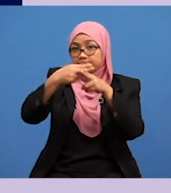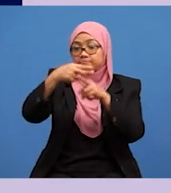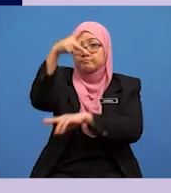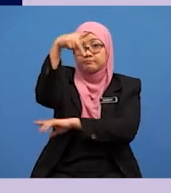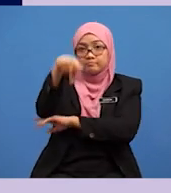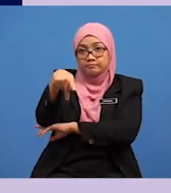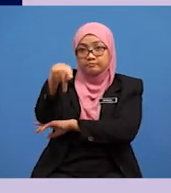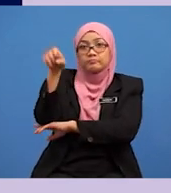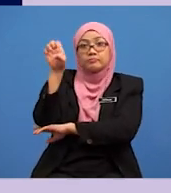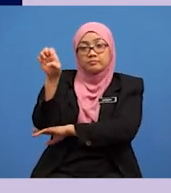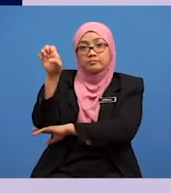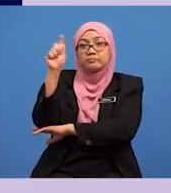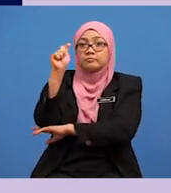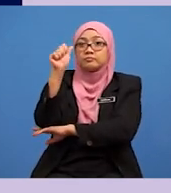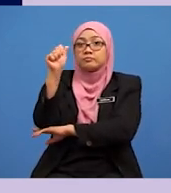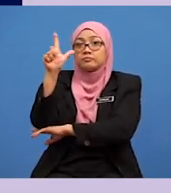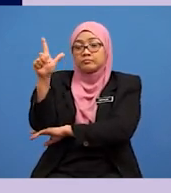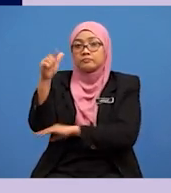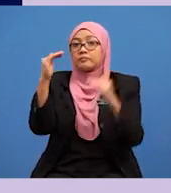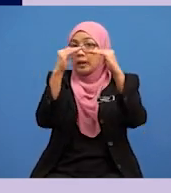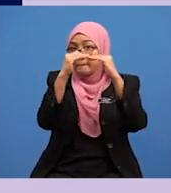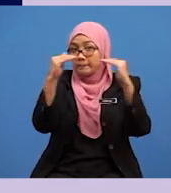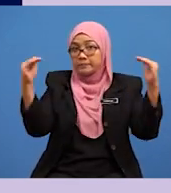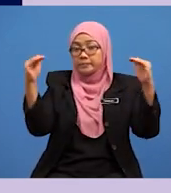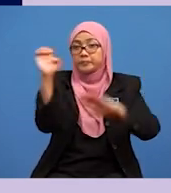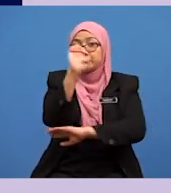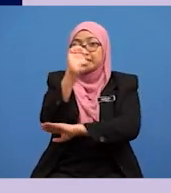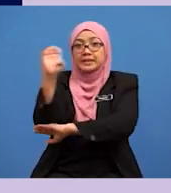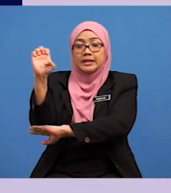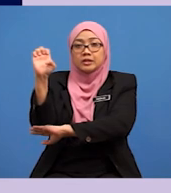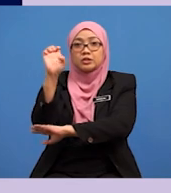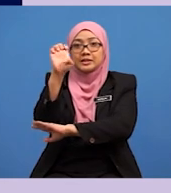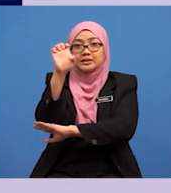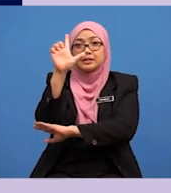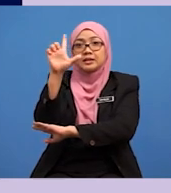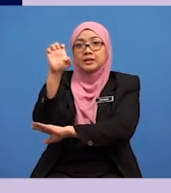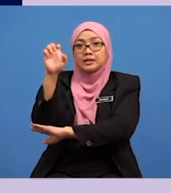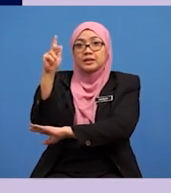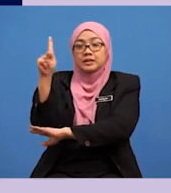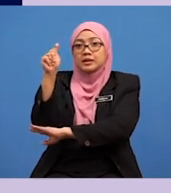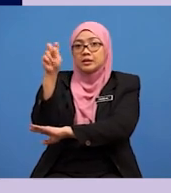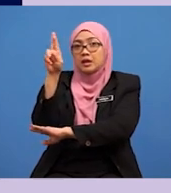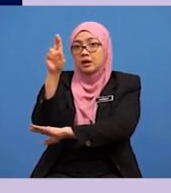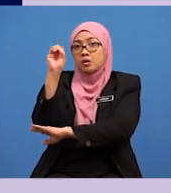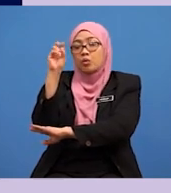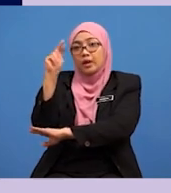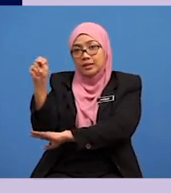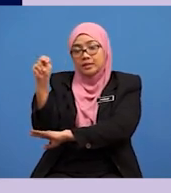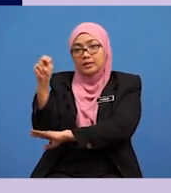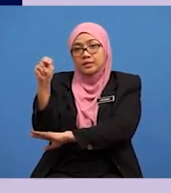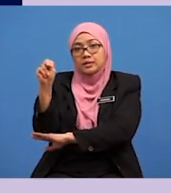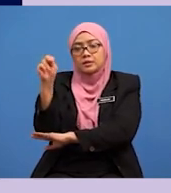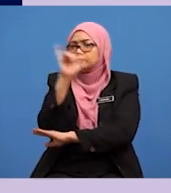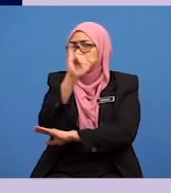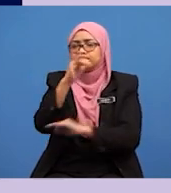elektron. Bermula dari petala pertama, diikuti dengan petala kedua, ketiga dan seterusnya